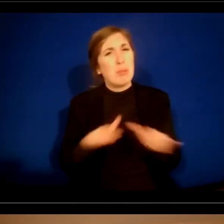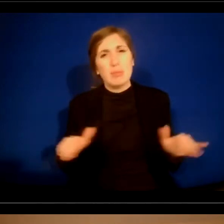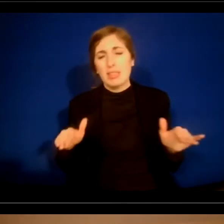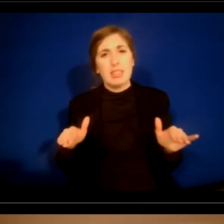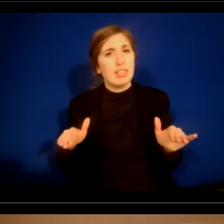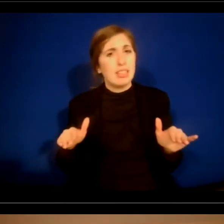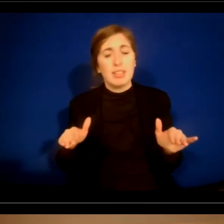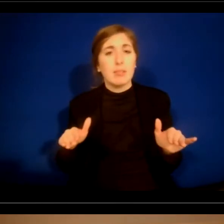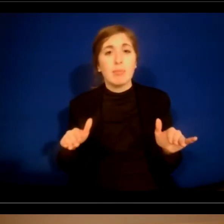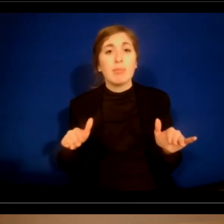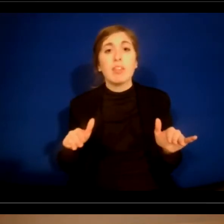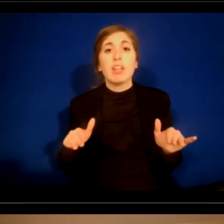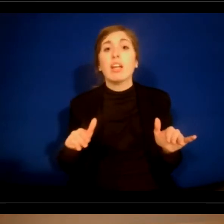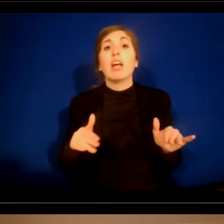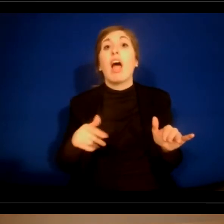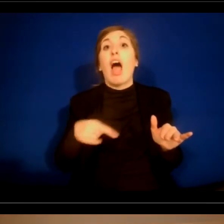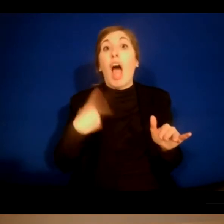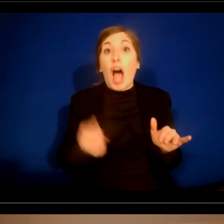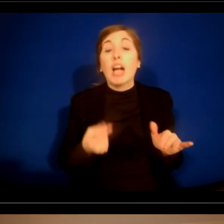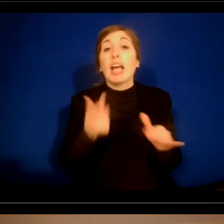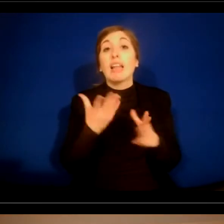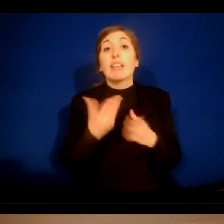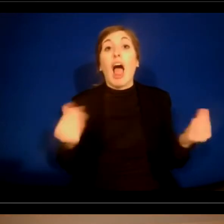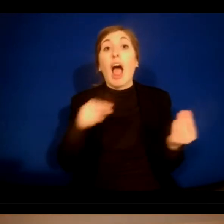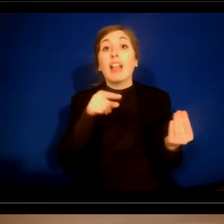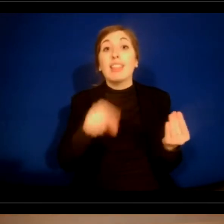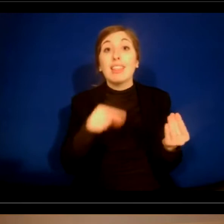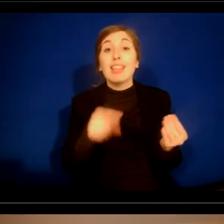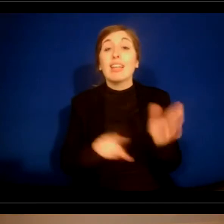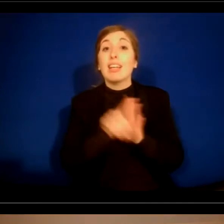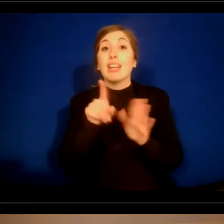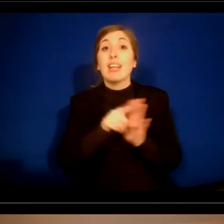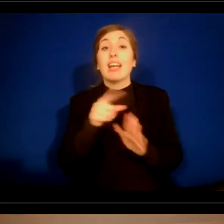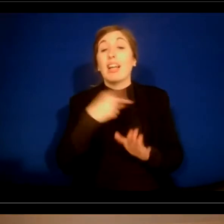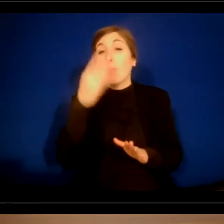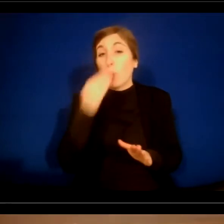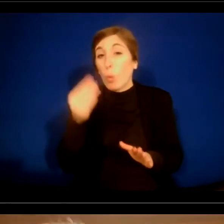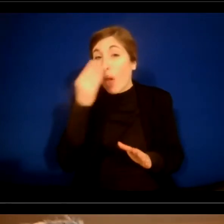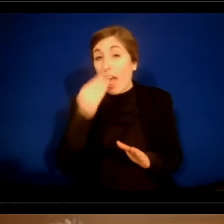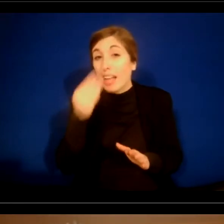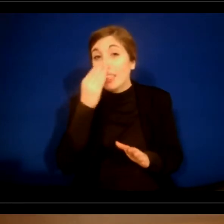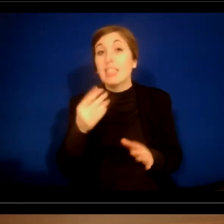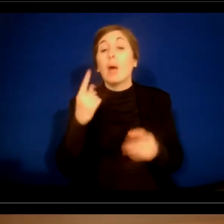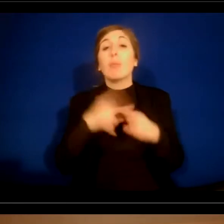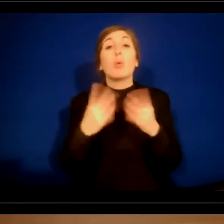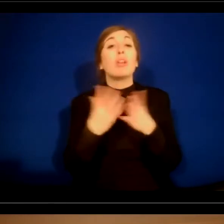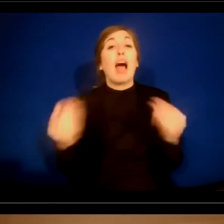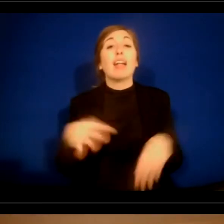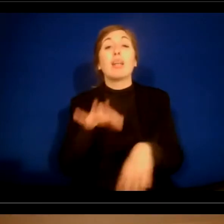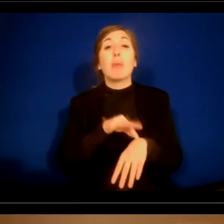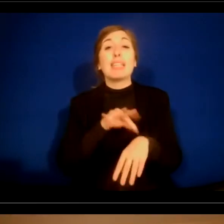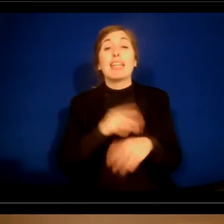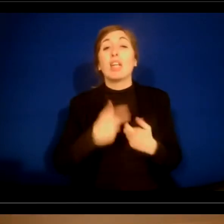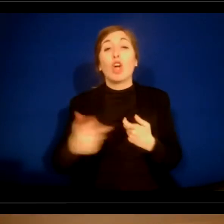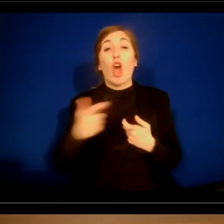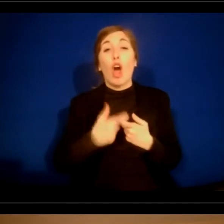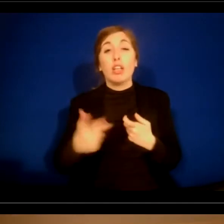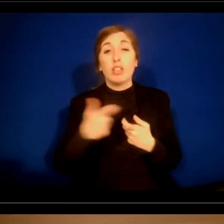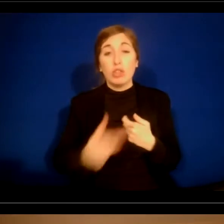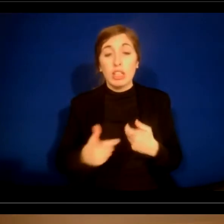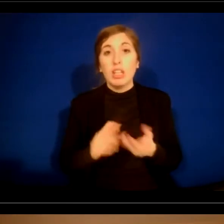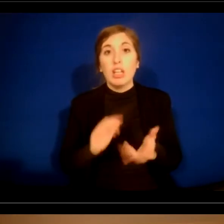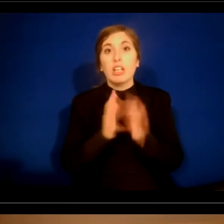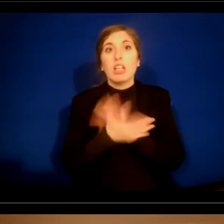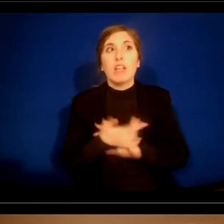con sindromi influenzali e tanti pazienti cronici. Quindi ci sono state diverse situazioni dove il team